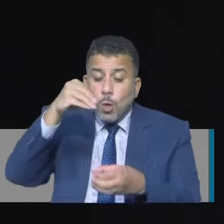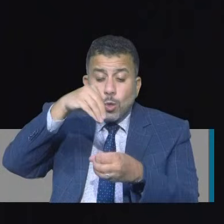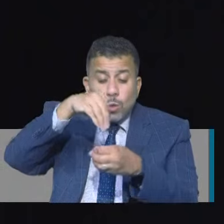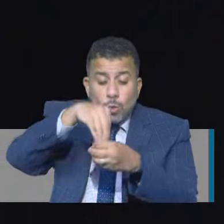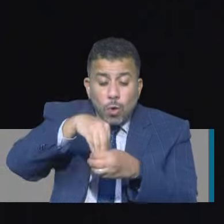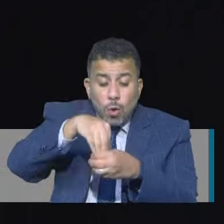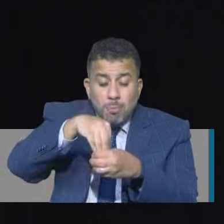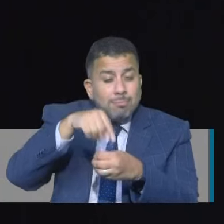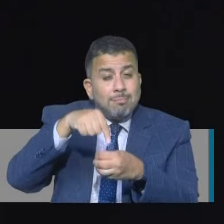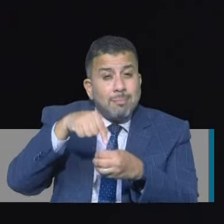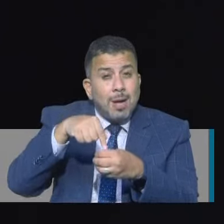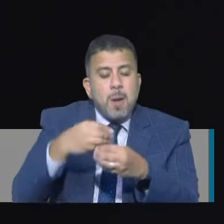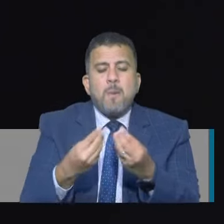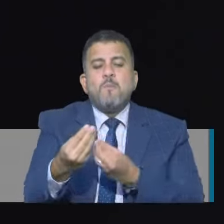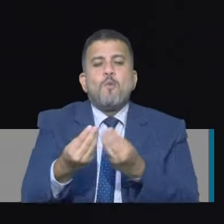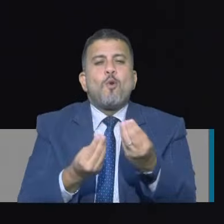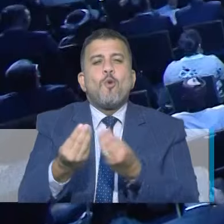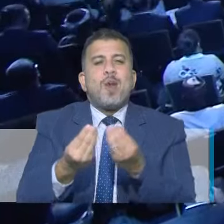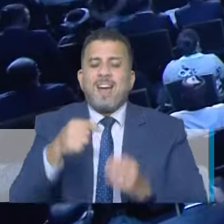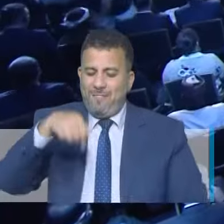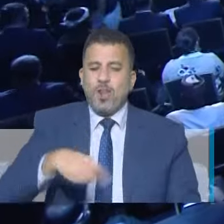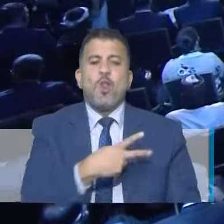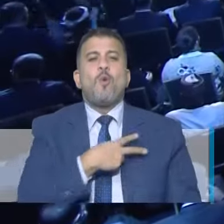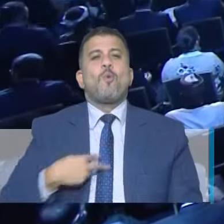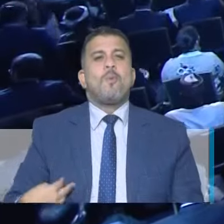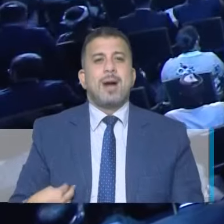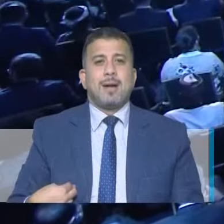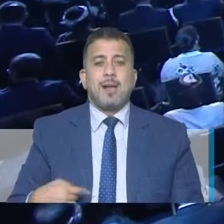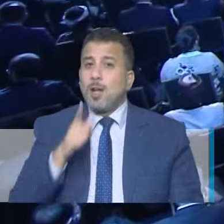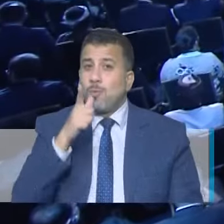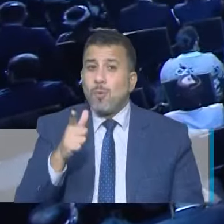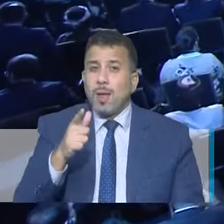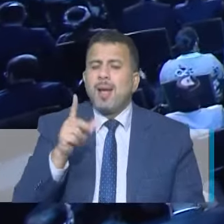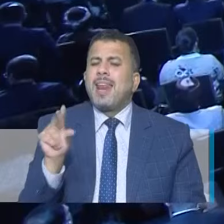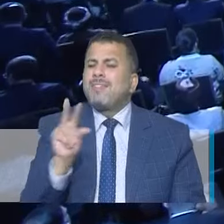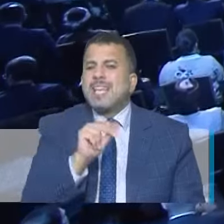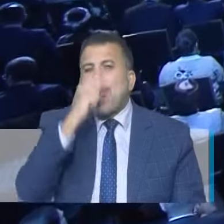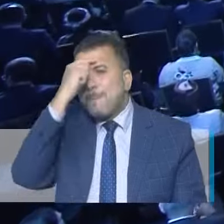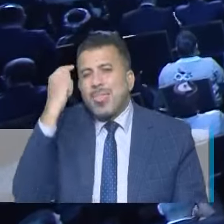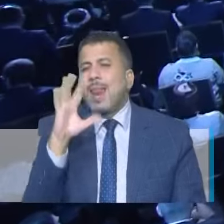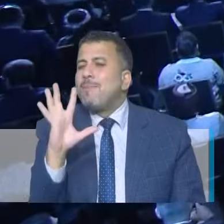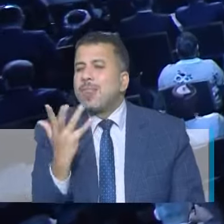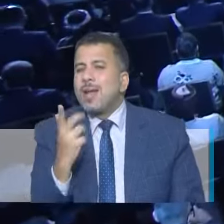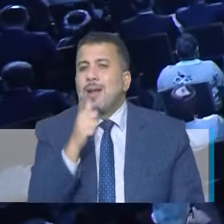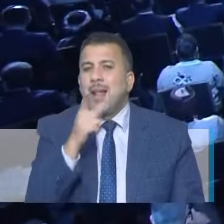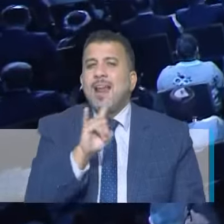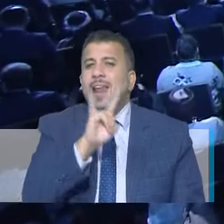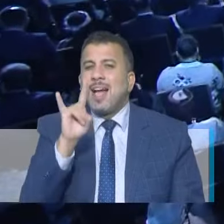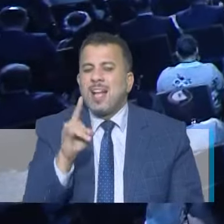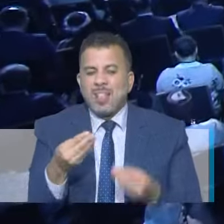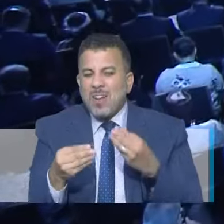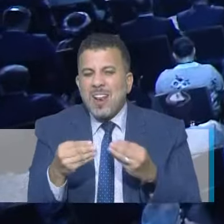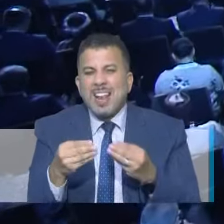المرونه المنشوده من الحكومه والتي ينطبق عليها المثل الذي يقول لا تكن لينا